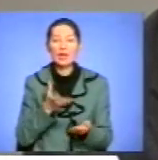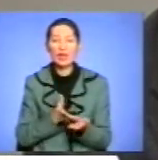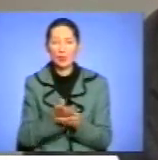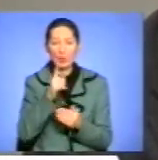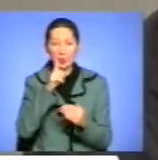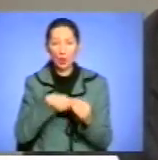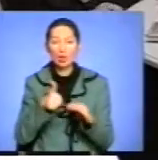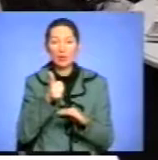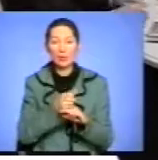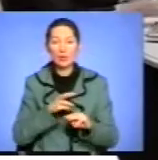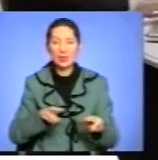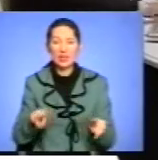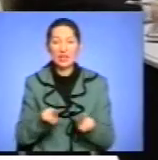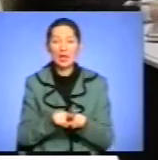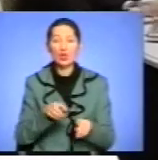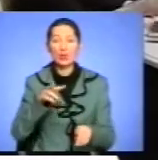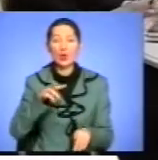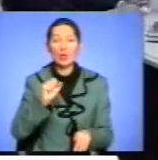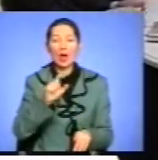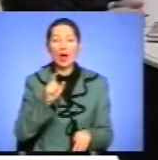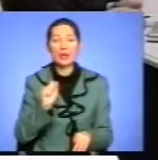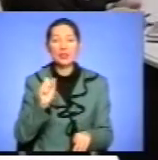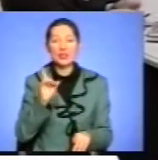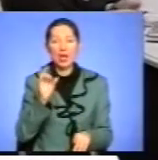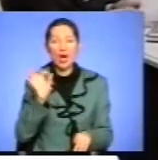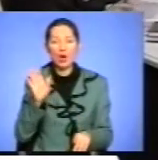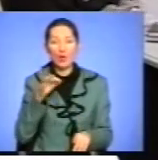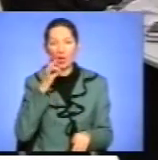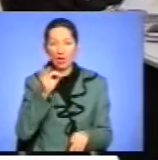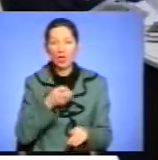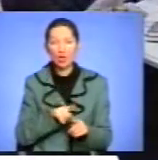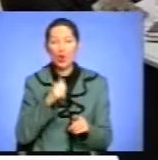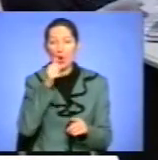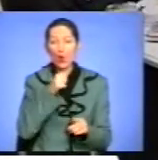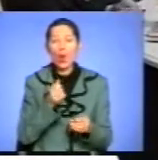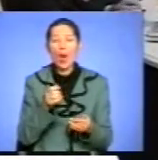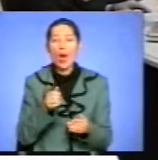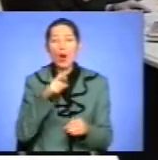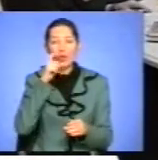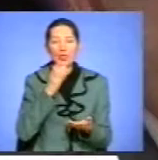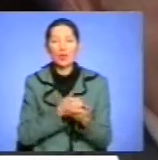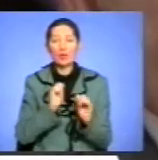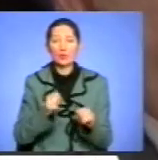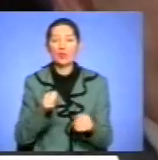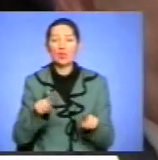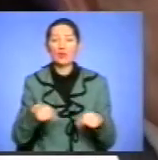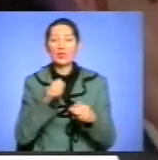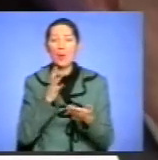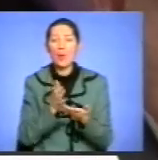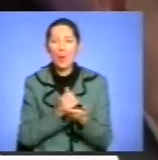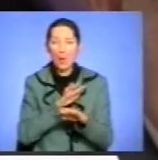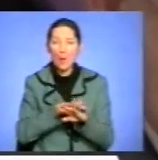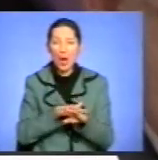прем'єр-міністр. Також Микола Азаров вважає, цього року Україна має можливість створити банк реконструкції та розвитку. Ця структура опікуватиметься